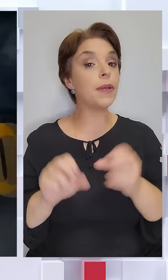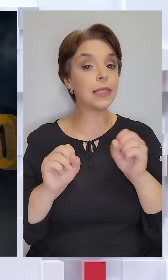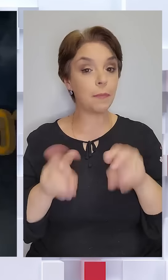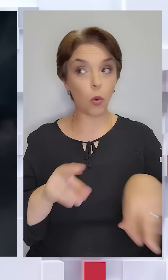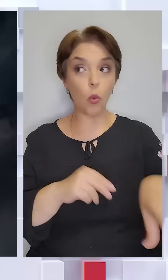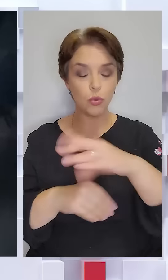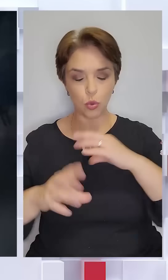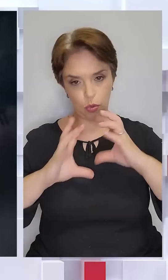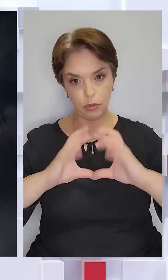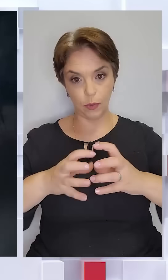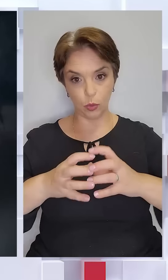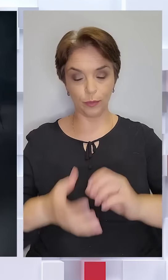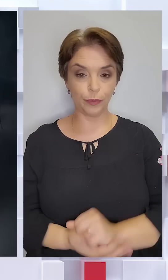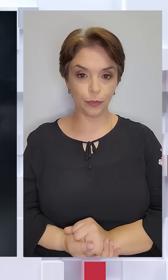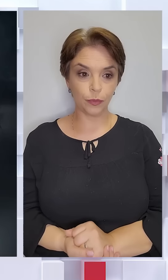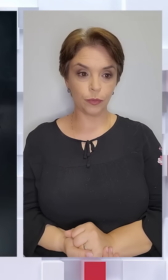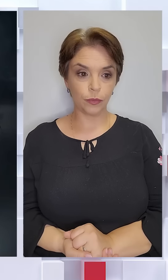безпеку усього світу.